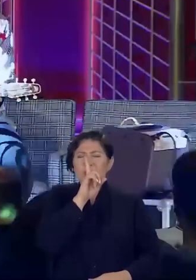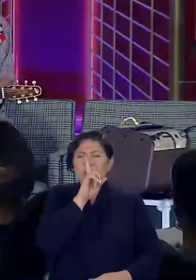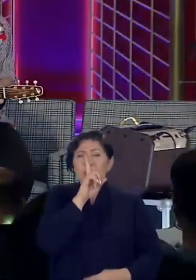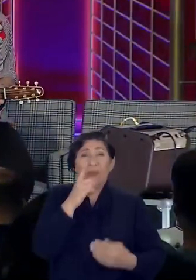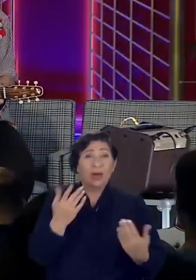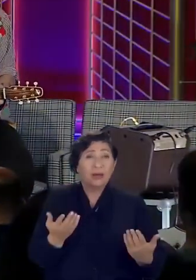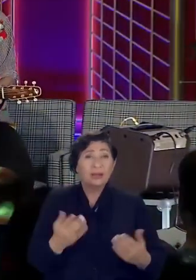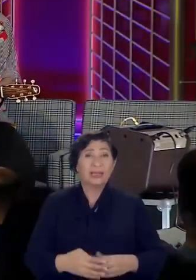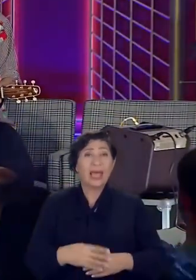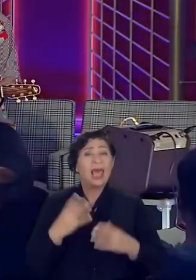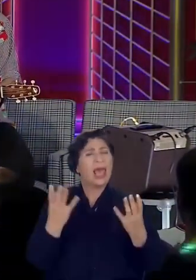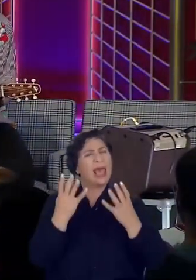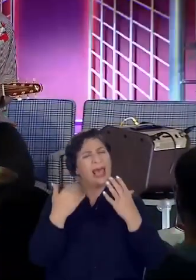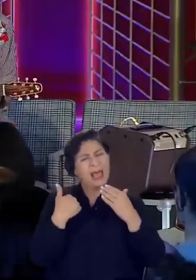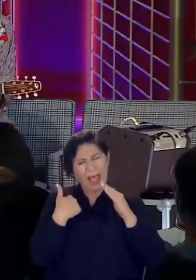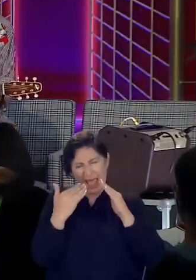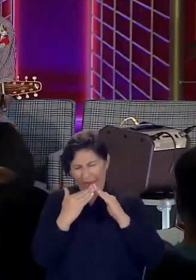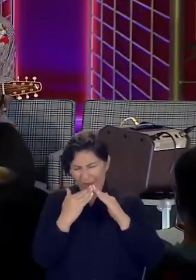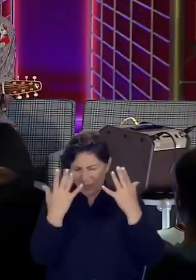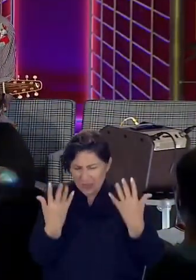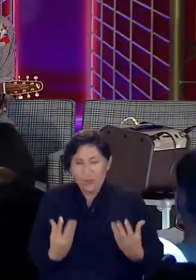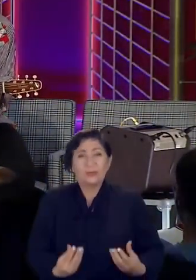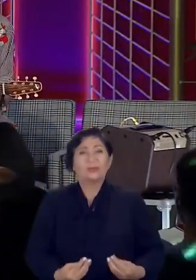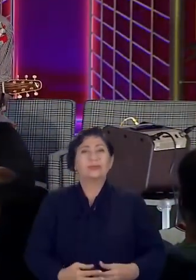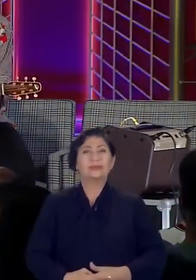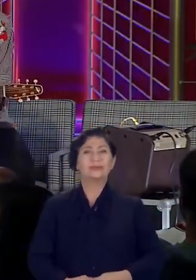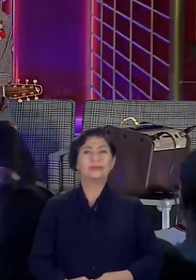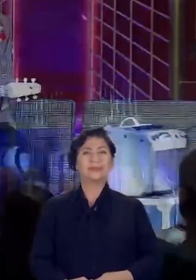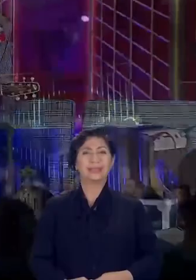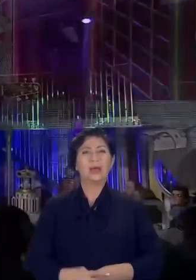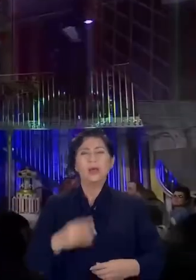Susmak evimiz olsun.